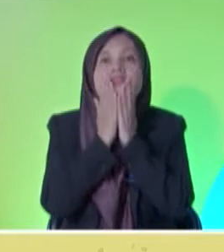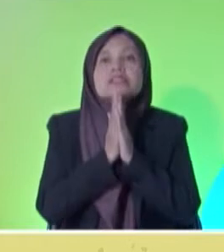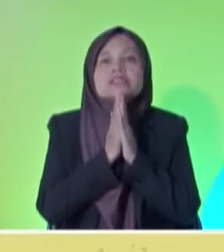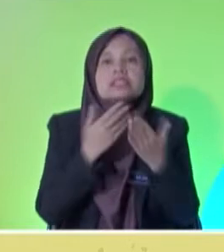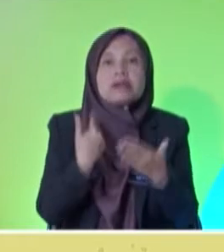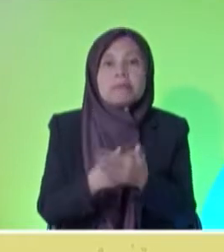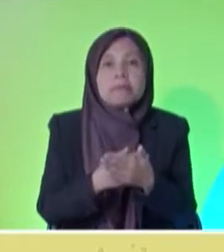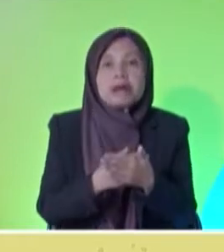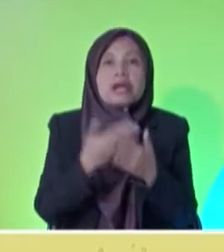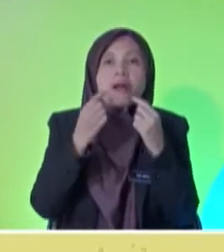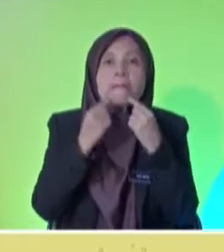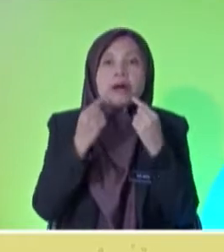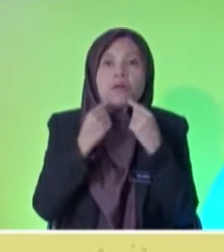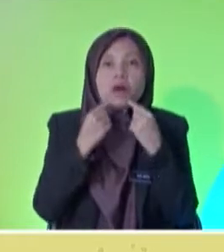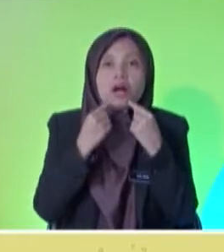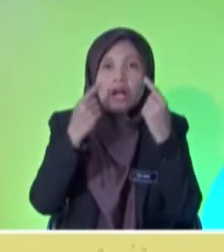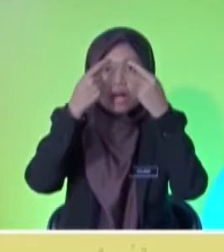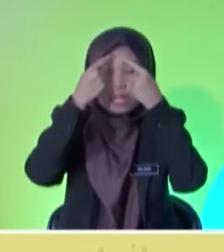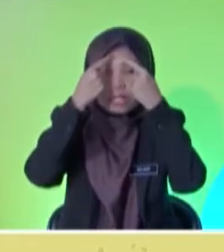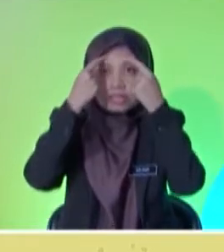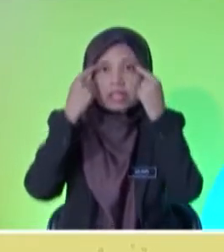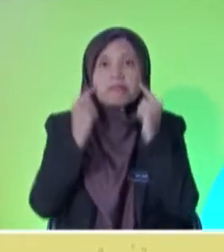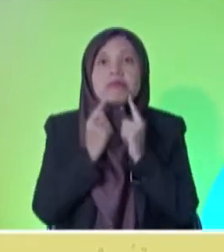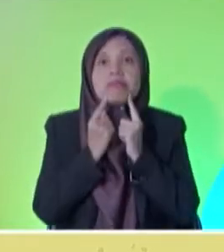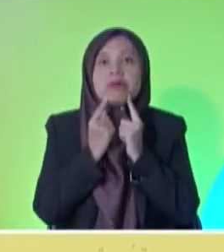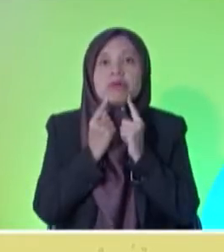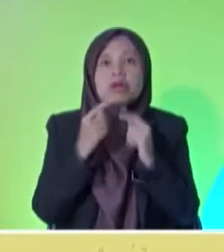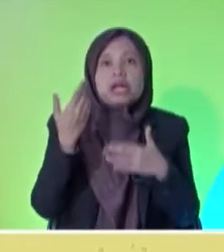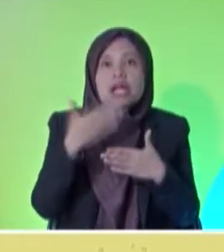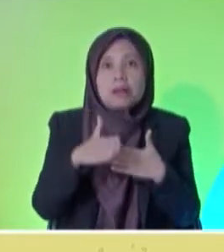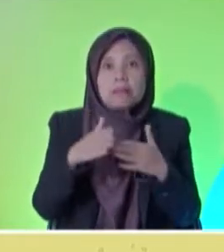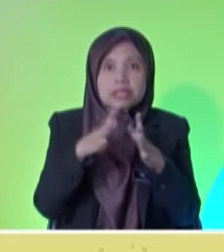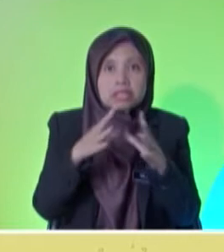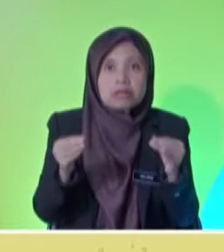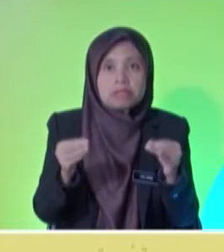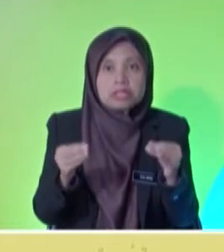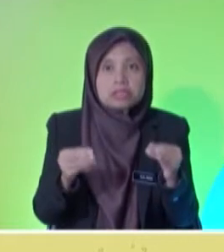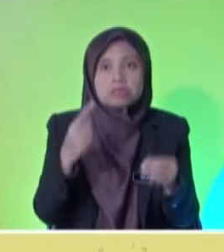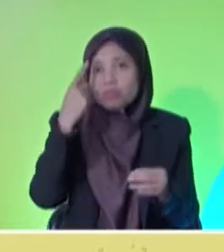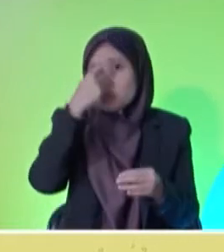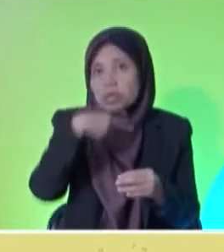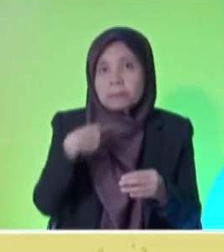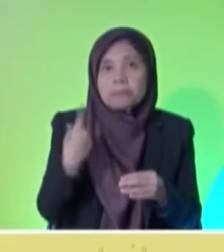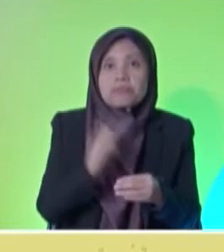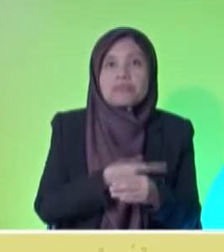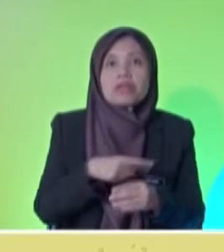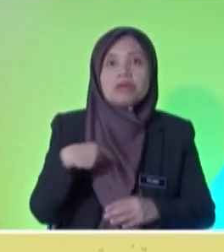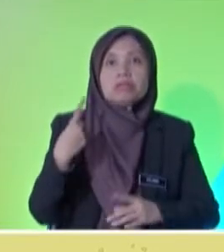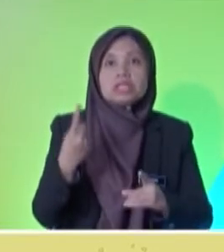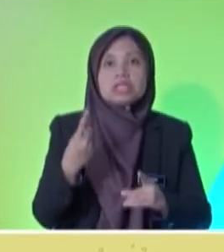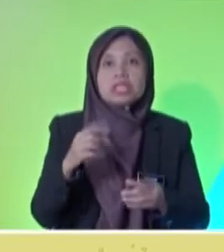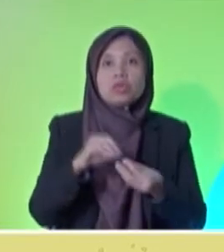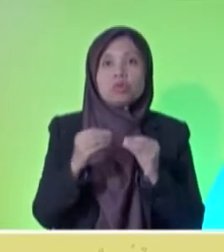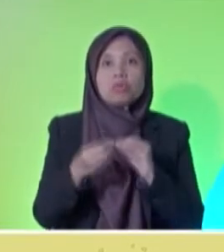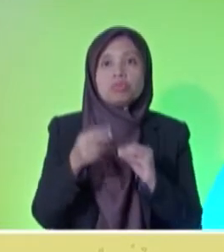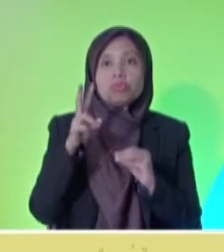yang berikutnya selepas selesai Man sudah selesai bahagia muka kitab kepada stek yang berikutnya ialah kayak